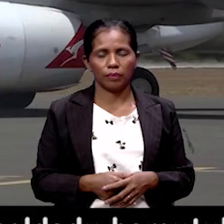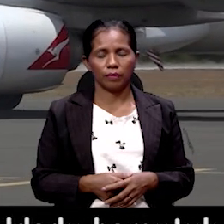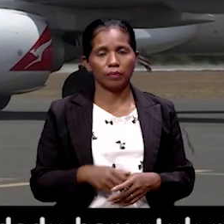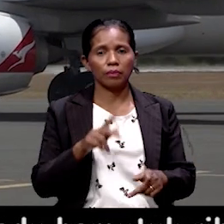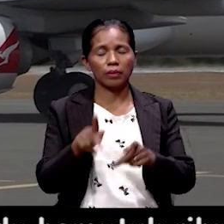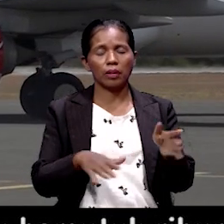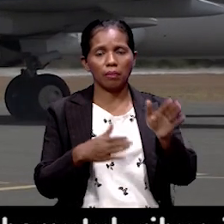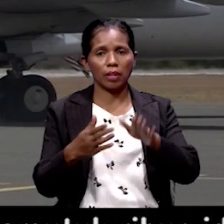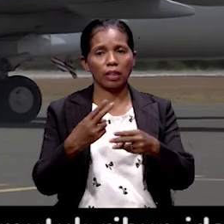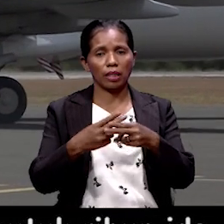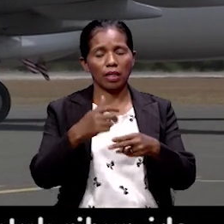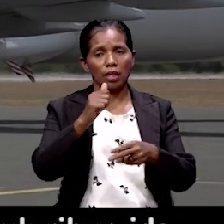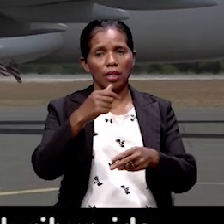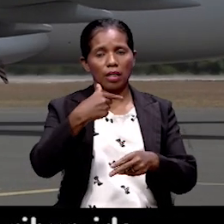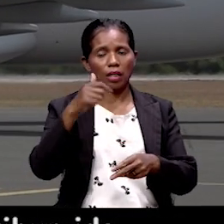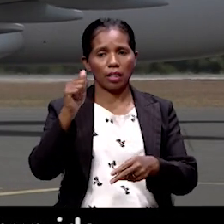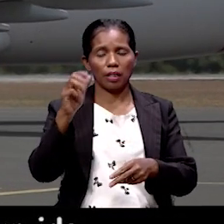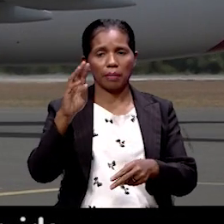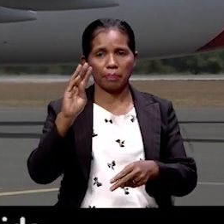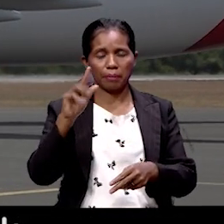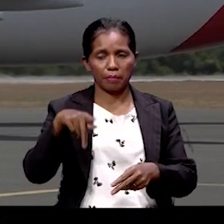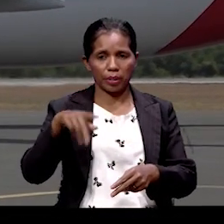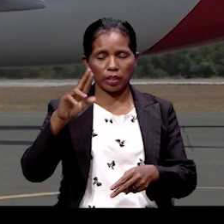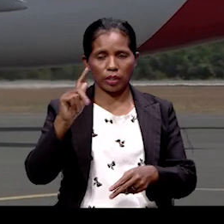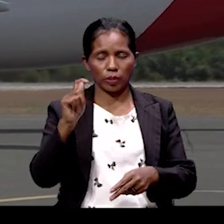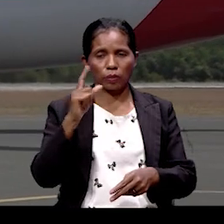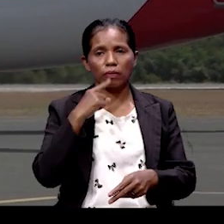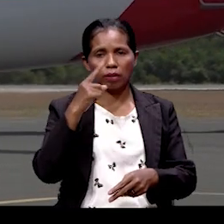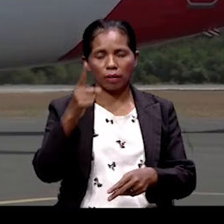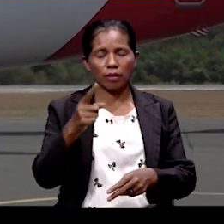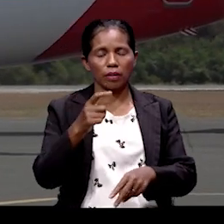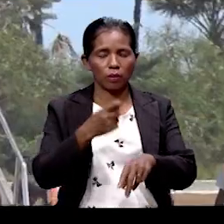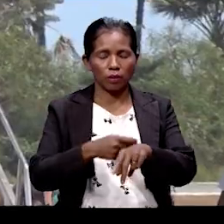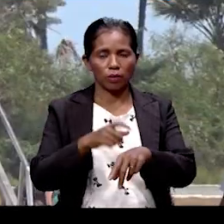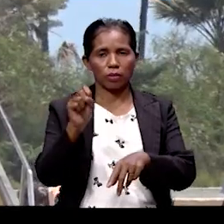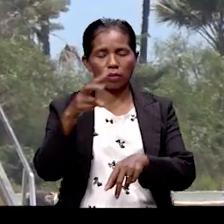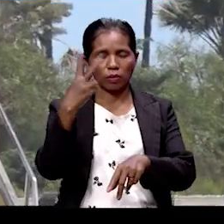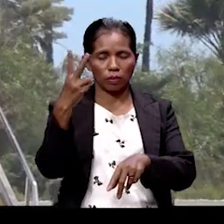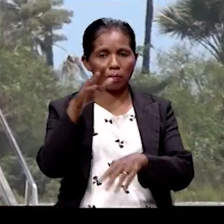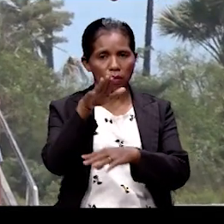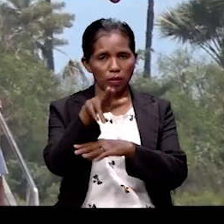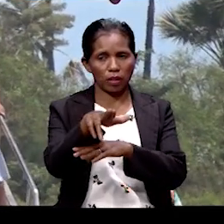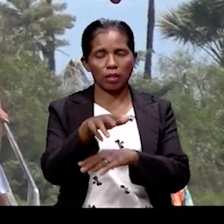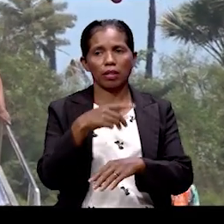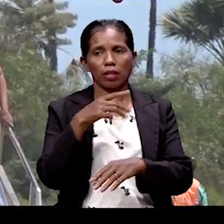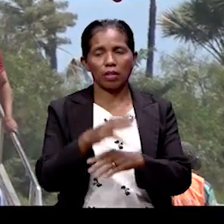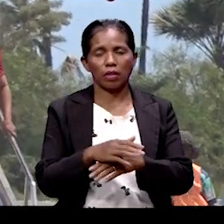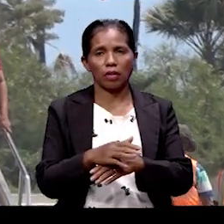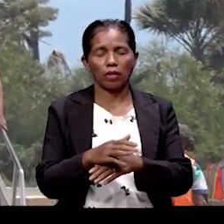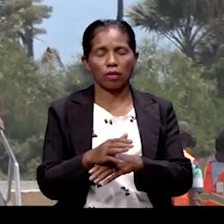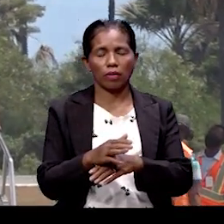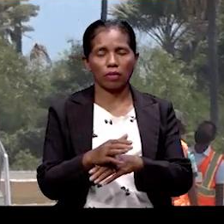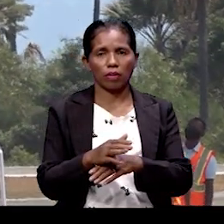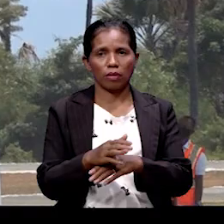Mateisin Agapito Manuel de Souza tohi aeroporto internasional Nicolau Lobatu kuasa tuku sanur singrua media ho avion kantas ho marka